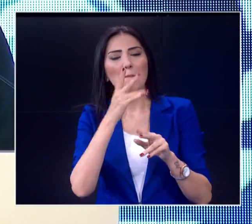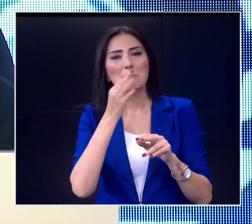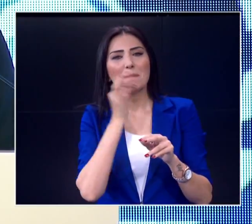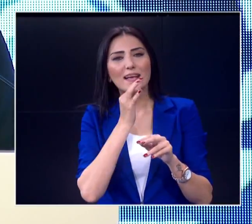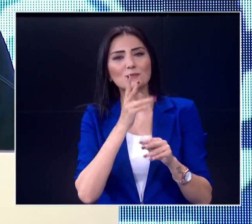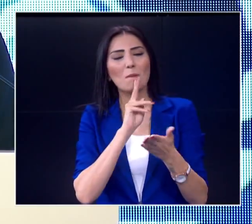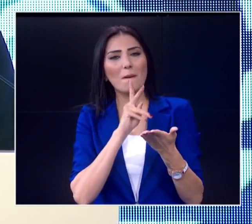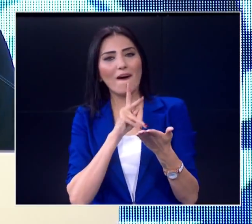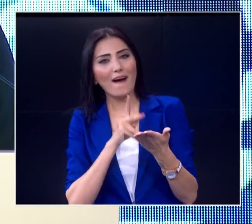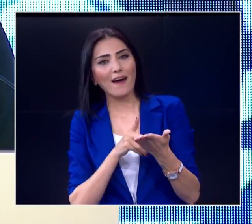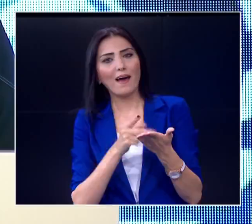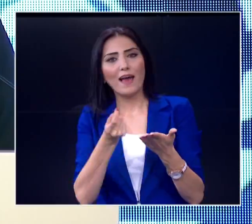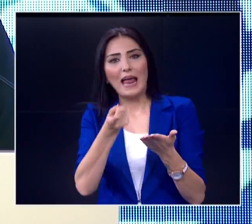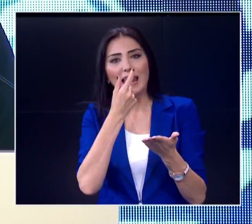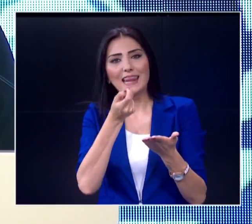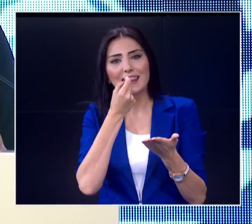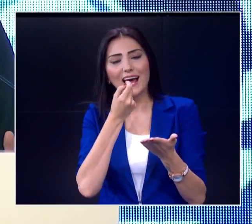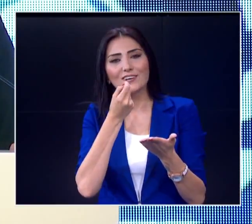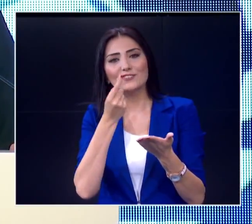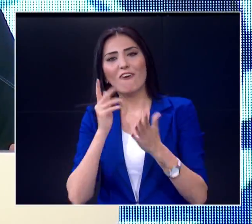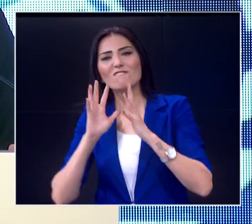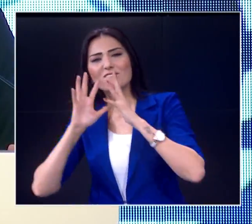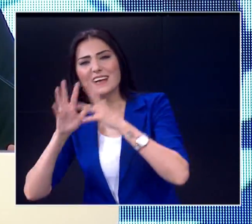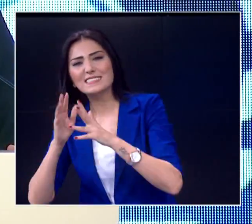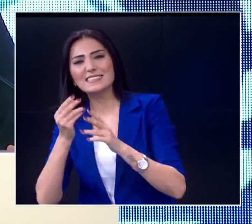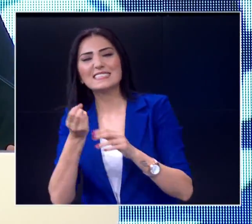Kararı ilaç, fazlası zehir.